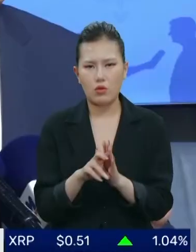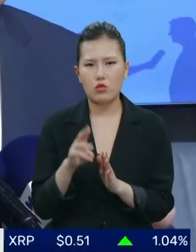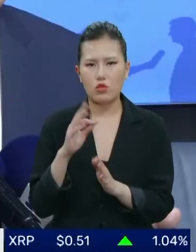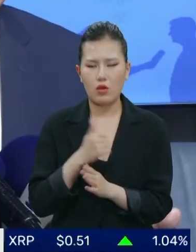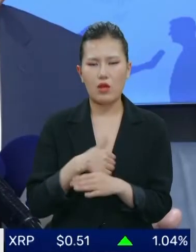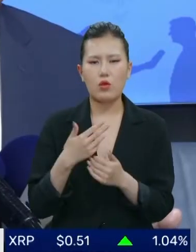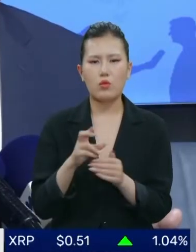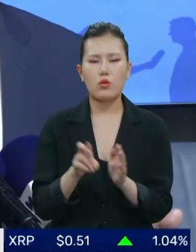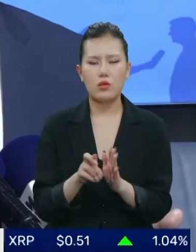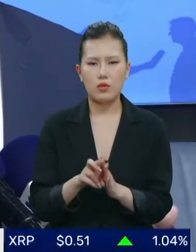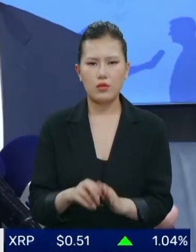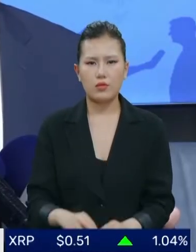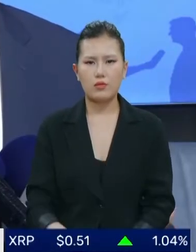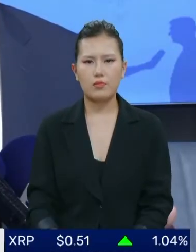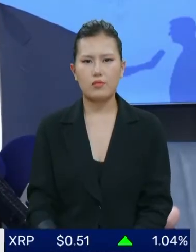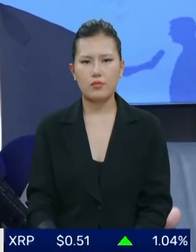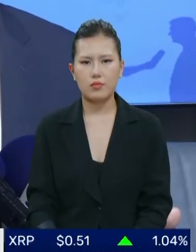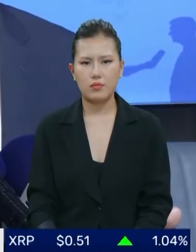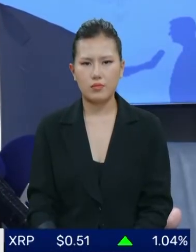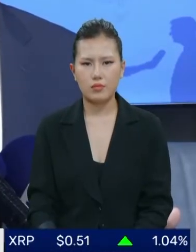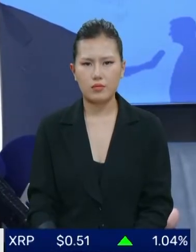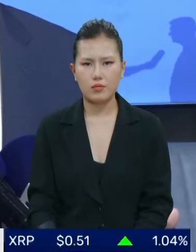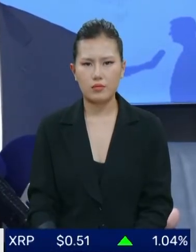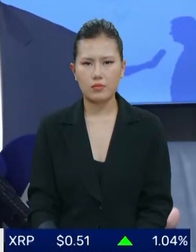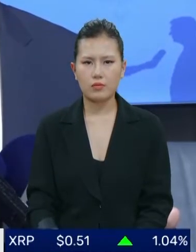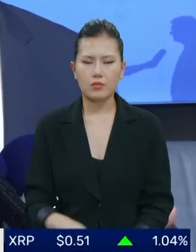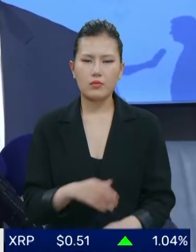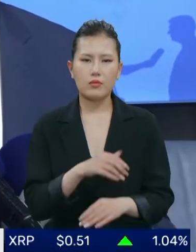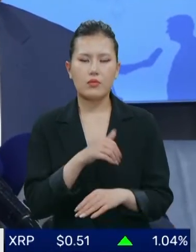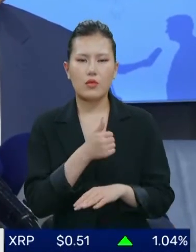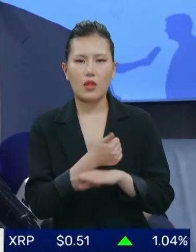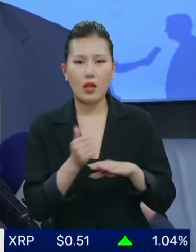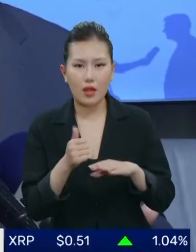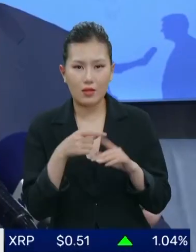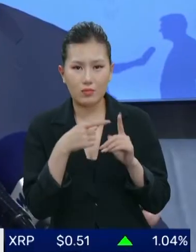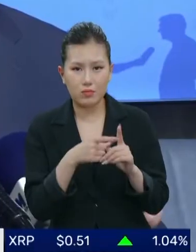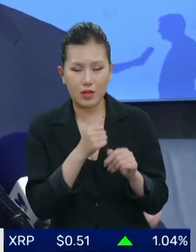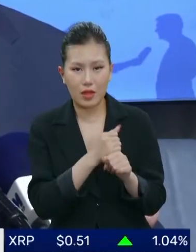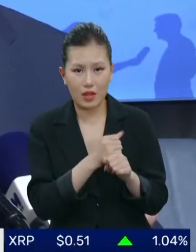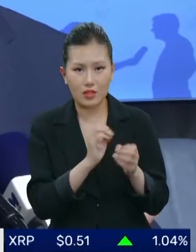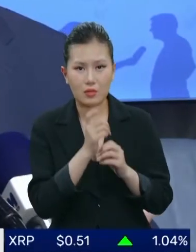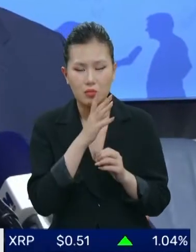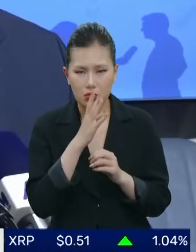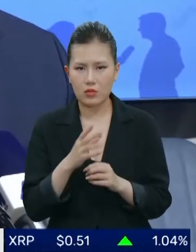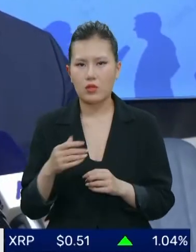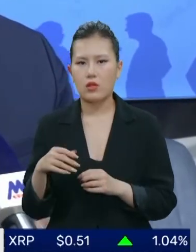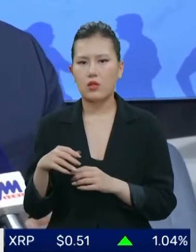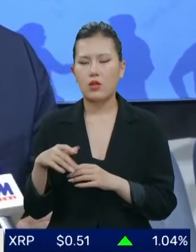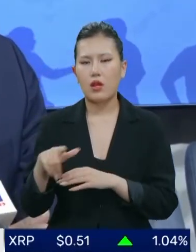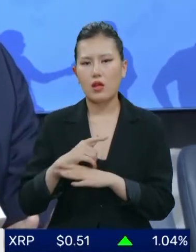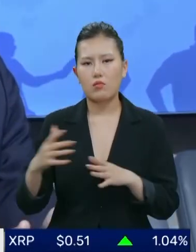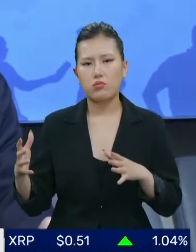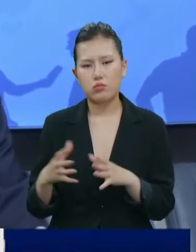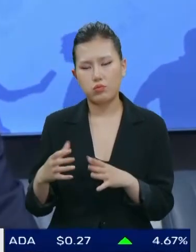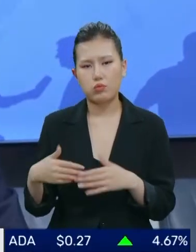Яг аялал жуулчлалын зорилт дээр сум бүрт хичнээн нэгж талбарыг олох юм бэ? Үйлдвэр үйлчлэлийн чиглэлээр хичнээн нэгж талбарыг олох уу? Яг